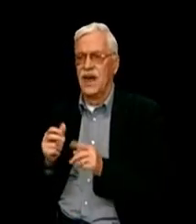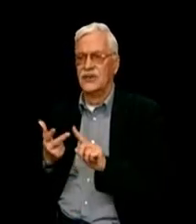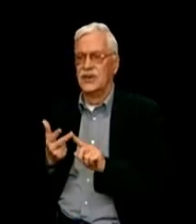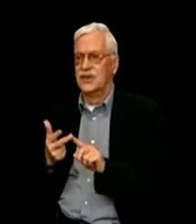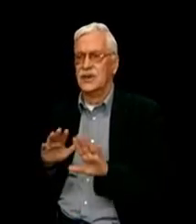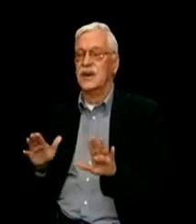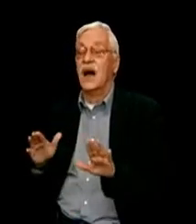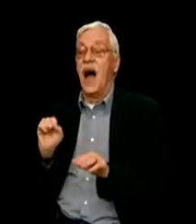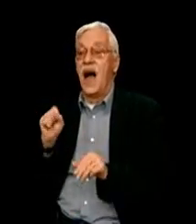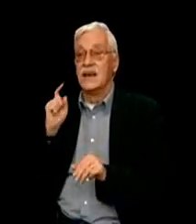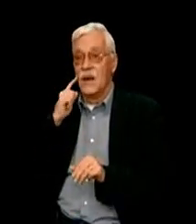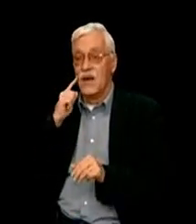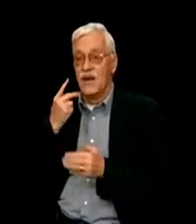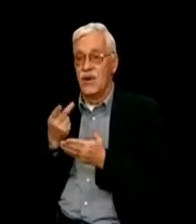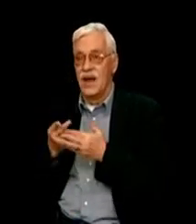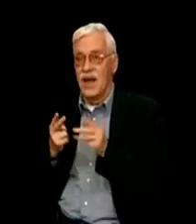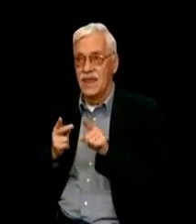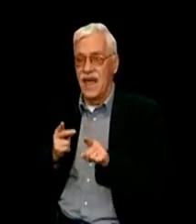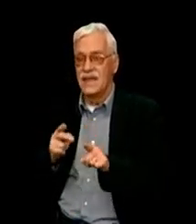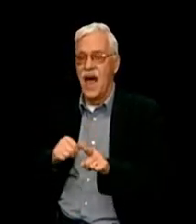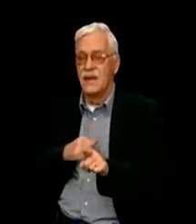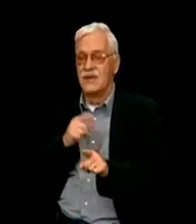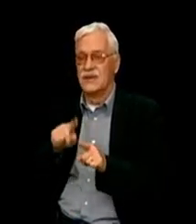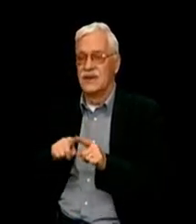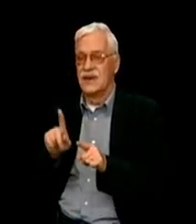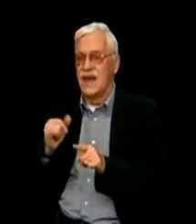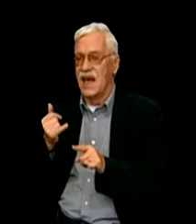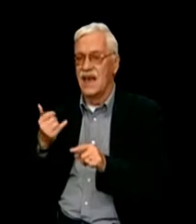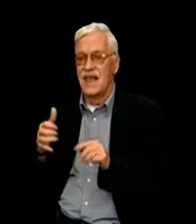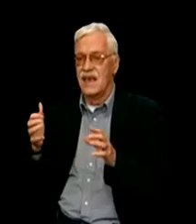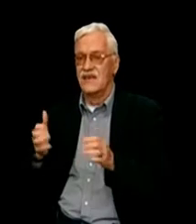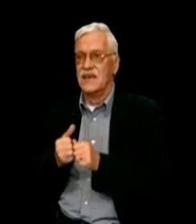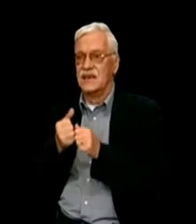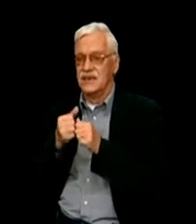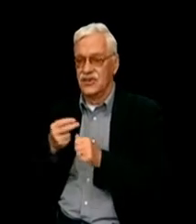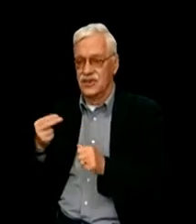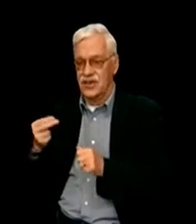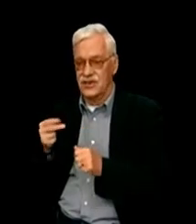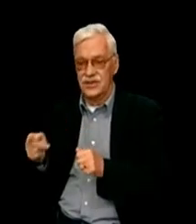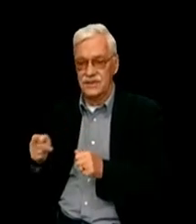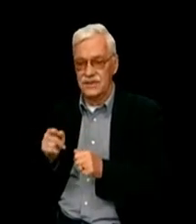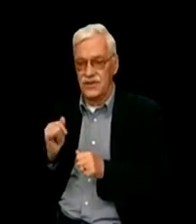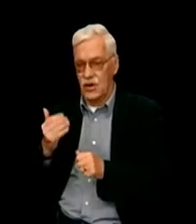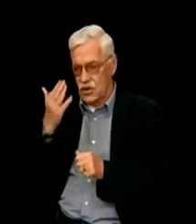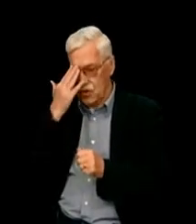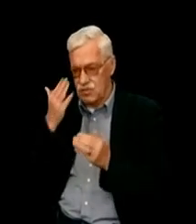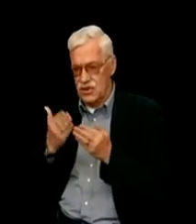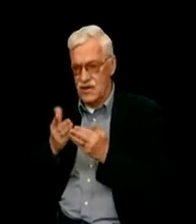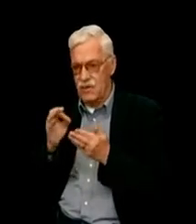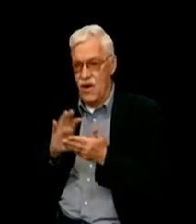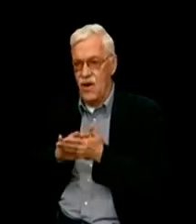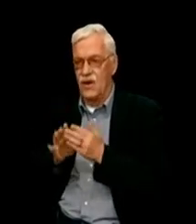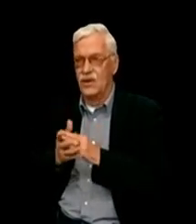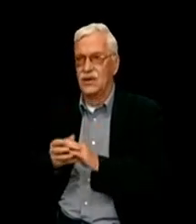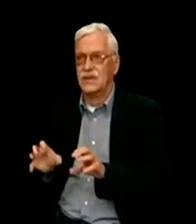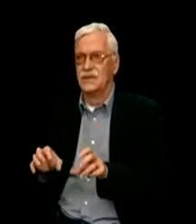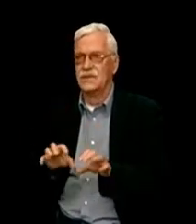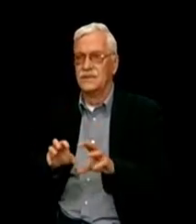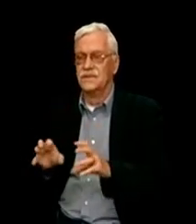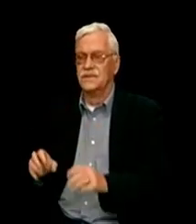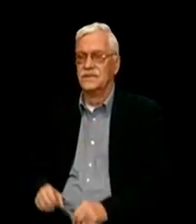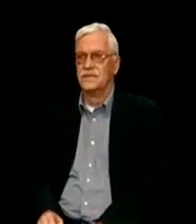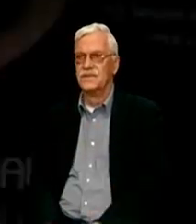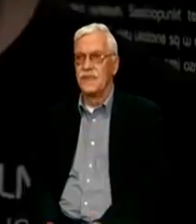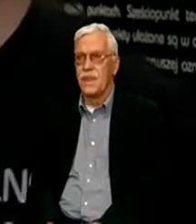urosną. A zabawa polega na tym, żebyście w miarę możliwości jak najwięcej rzeczy odnaleźli, zobaczyli, porozpoznawali, pooglądali. Tak? Tak.